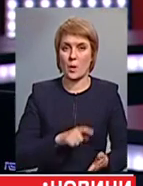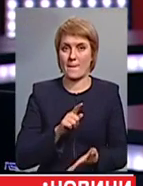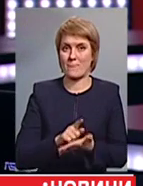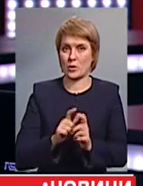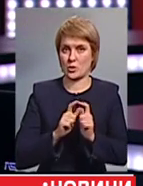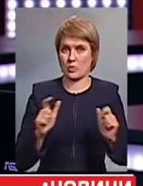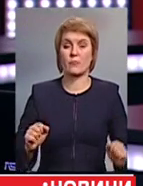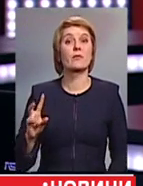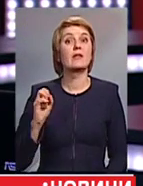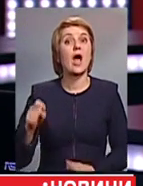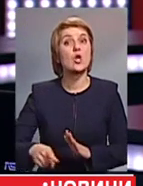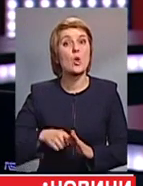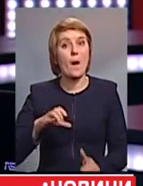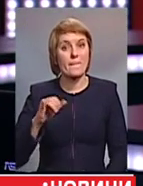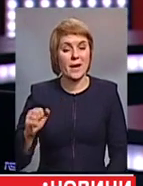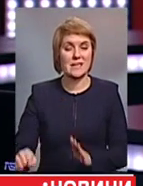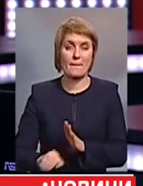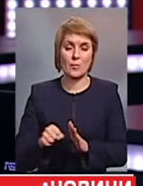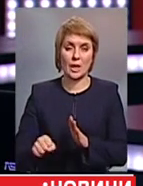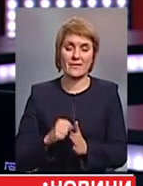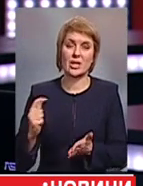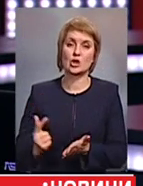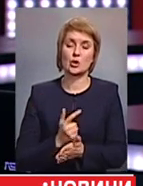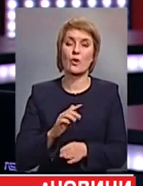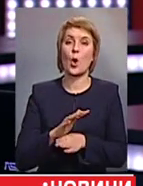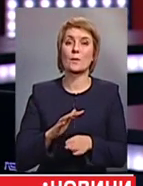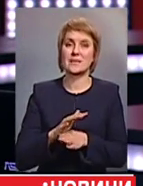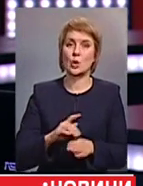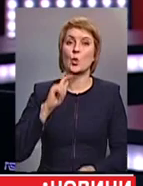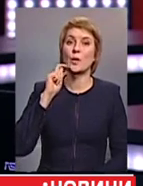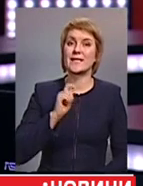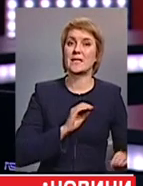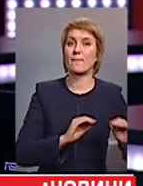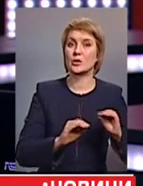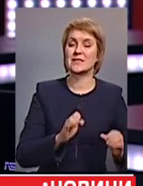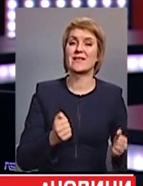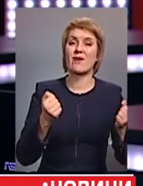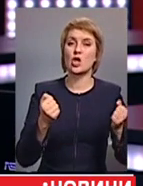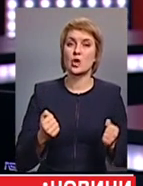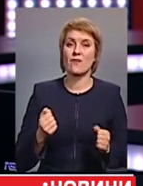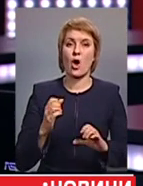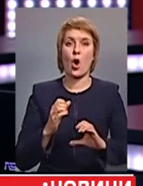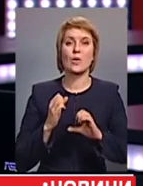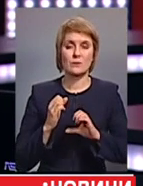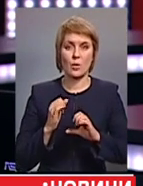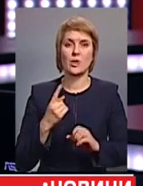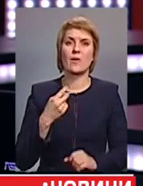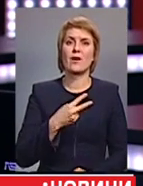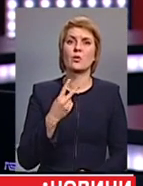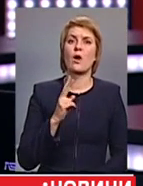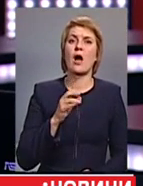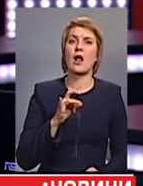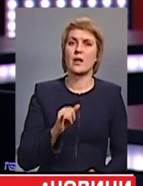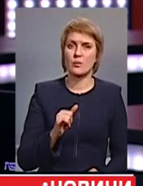До подій на Донбасі. Бойовики знову обстрілюють українські позиції з важкого озброєння. Застосовують міномети, артилерію 122-го калібру, танки,